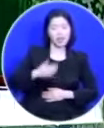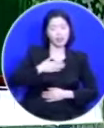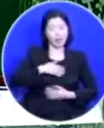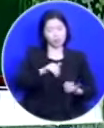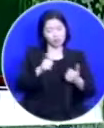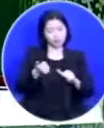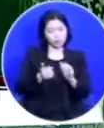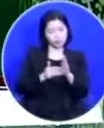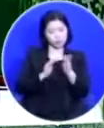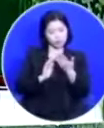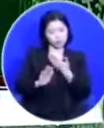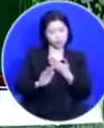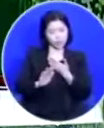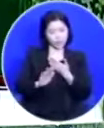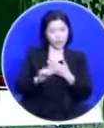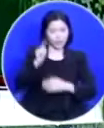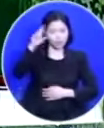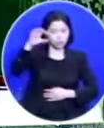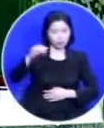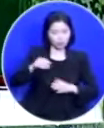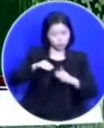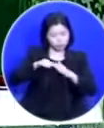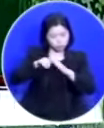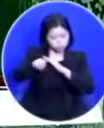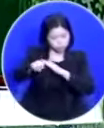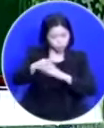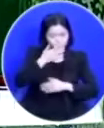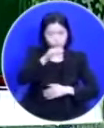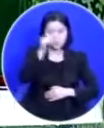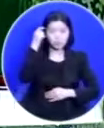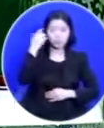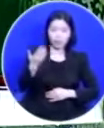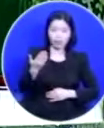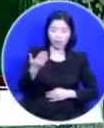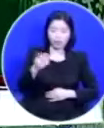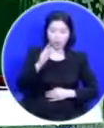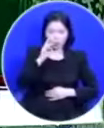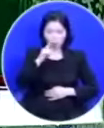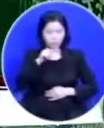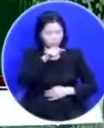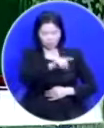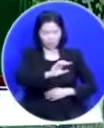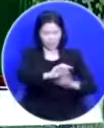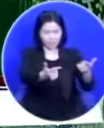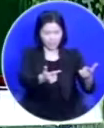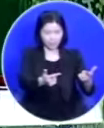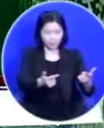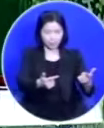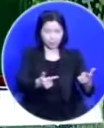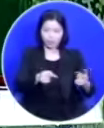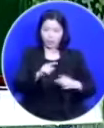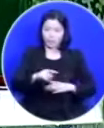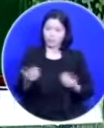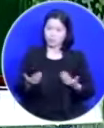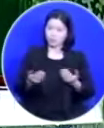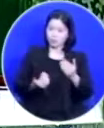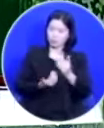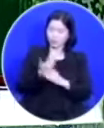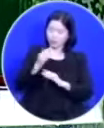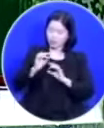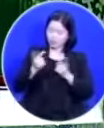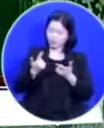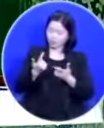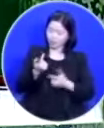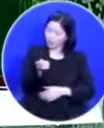천국에 그렇게 쏙 들어갈 수 있을까 혹시 넌 아니야 이런 일은 생기지 않을까 이런